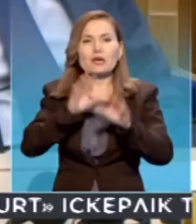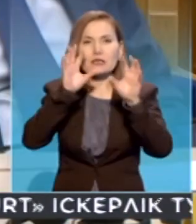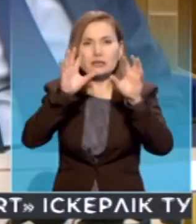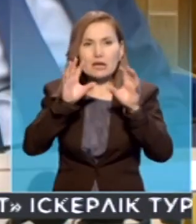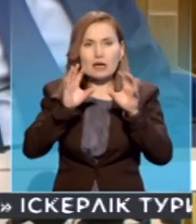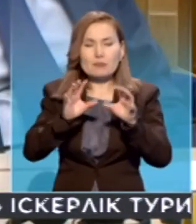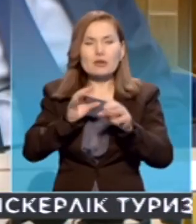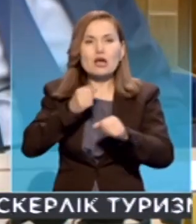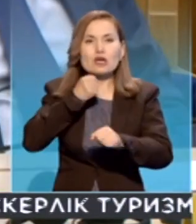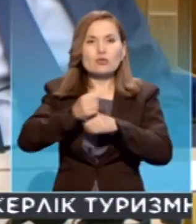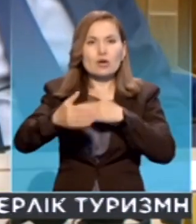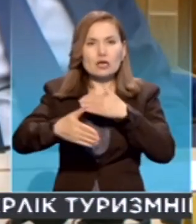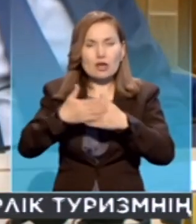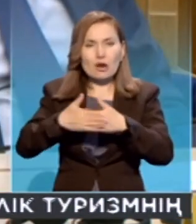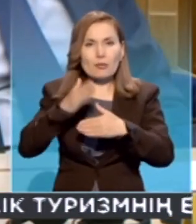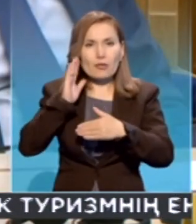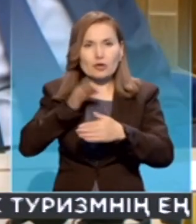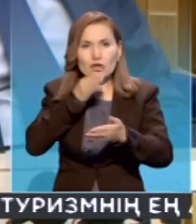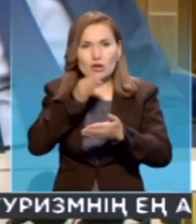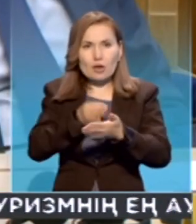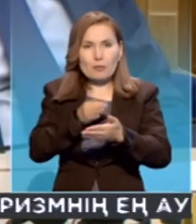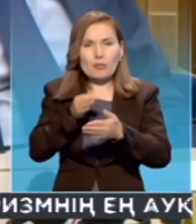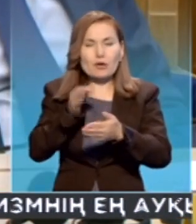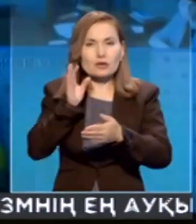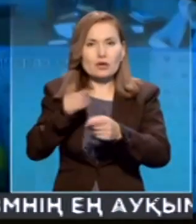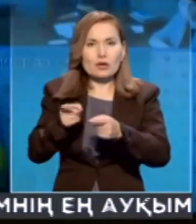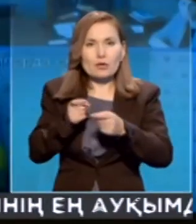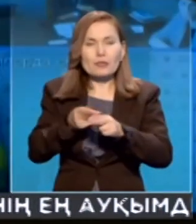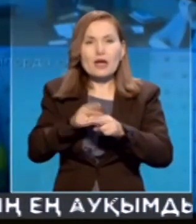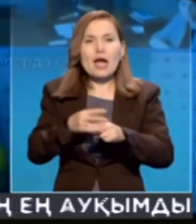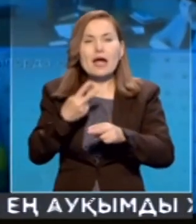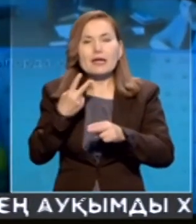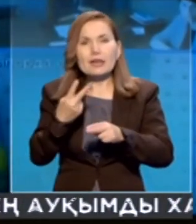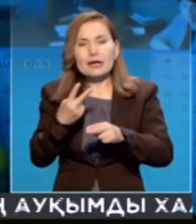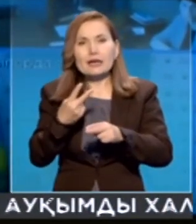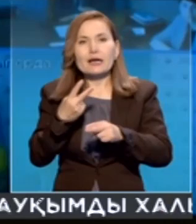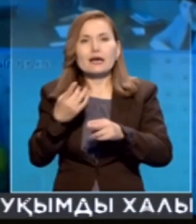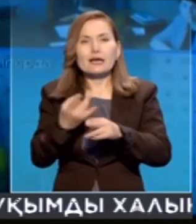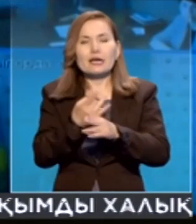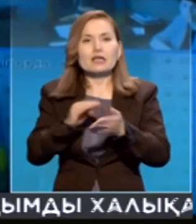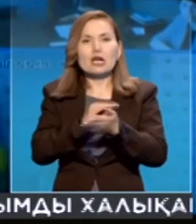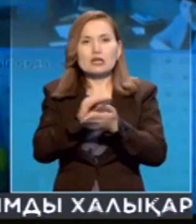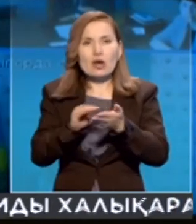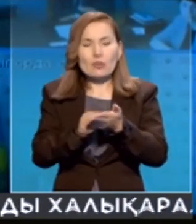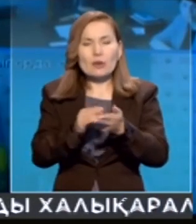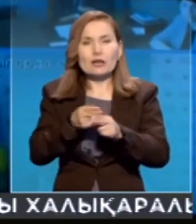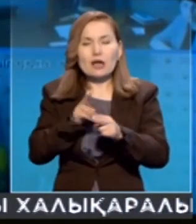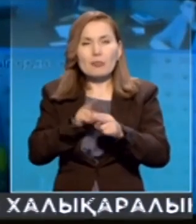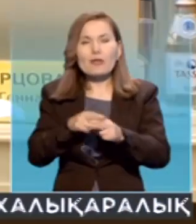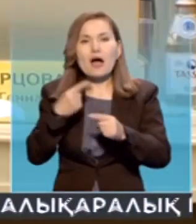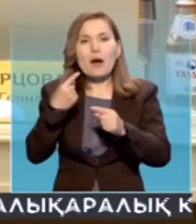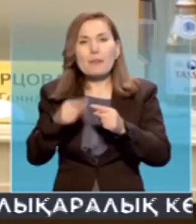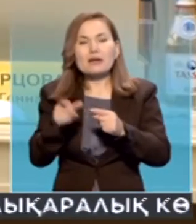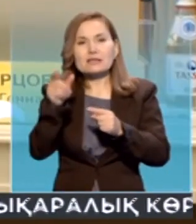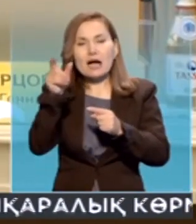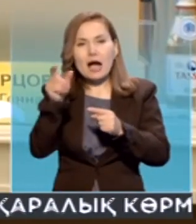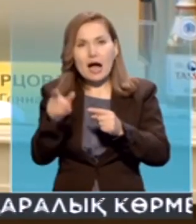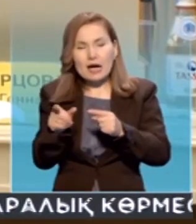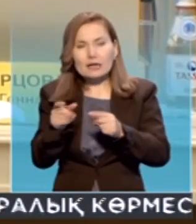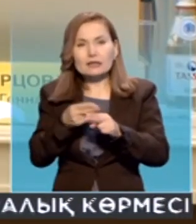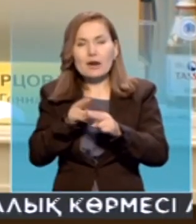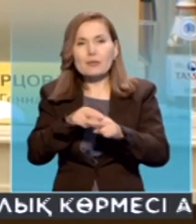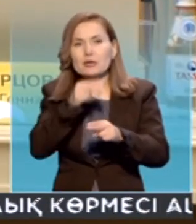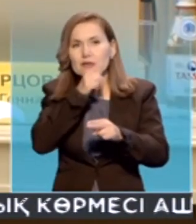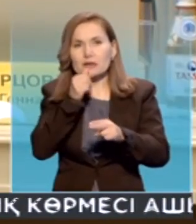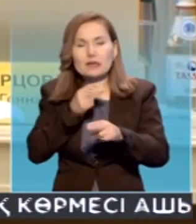әкімшілік жауапкершілікке тартылады. Референдум күні екі немесе одан да көп рет дауыс бергендер басқа біреу үшін бюллетен алып таңдау жасағандар да заң алдында